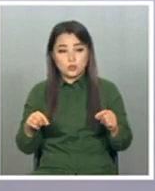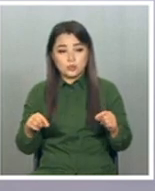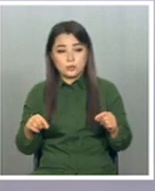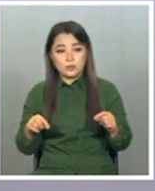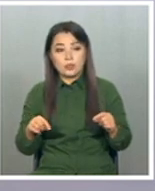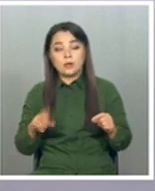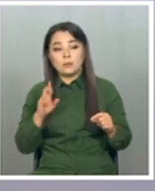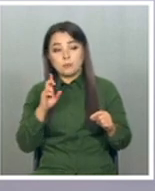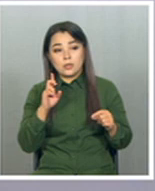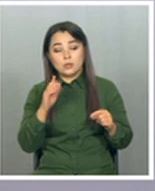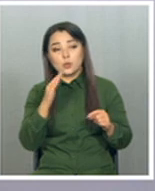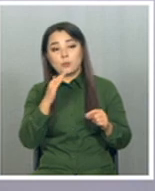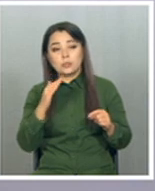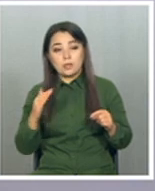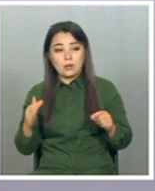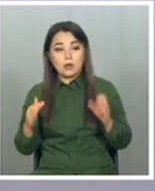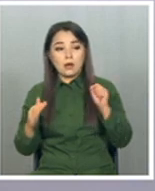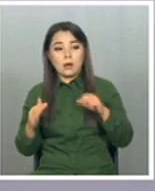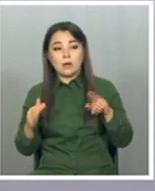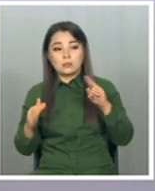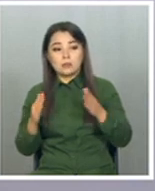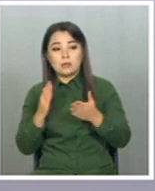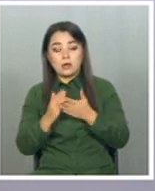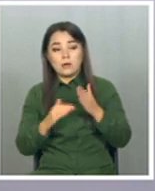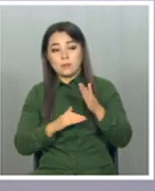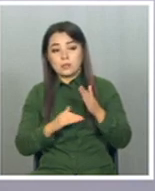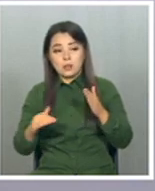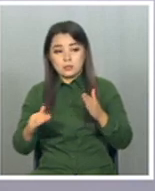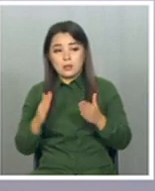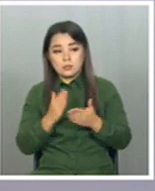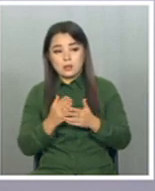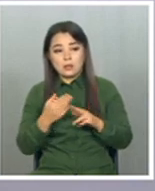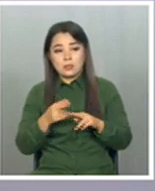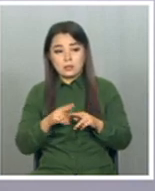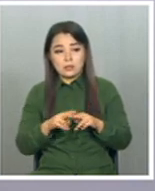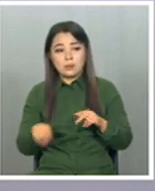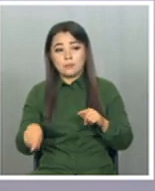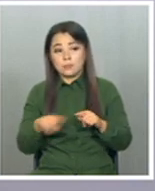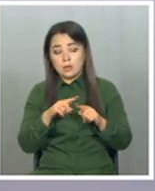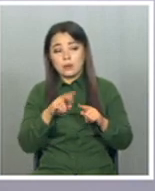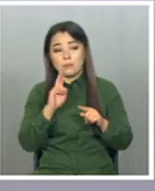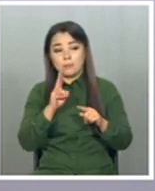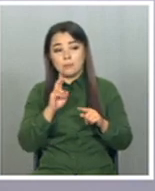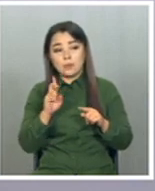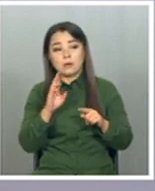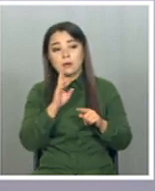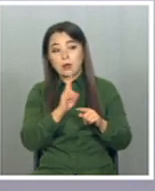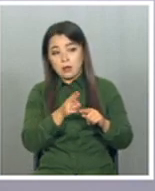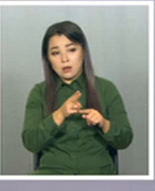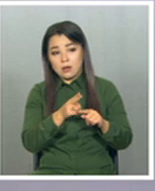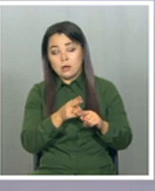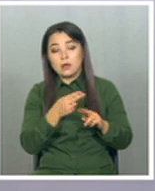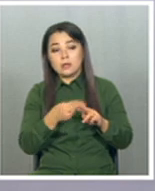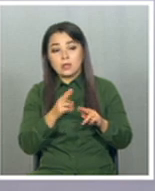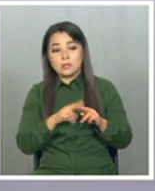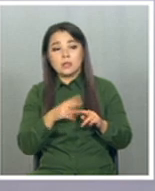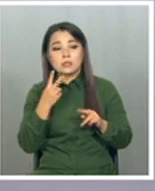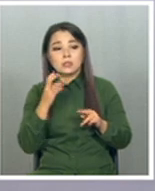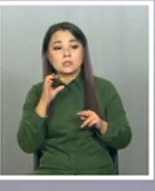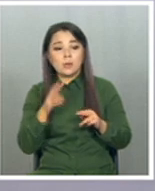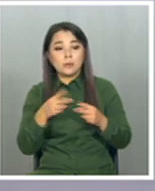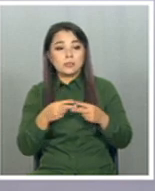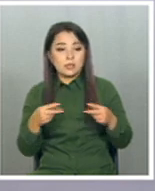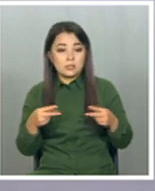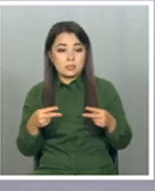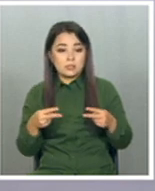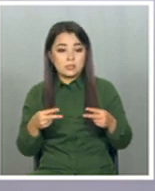B төбесінен A-ды қабырғасына түсірілген биіктігі BK. Және ол 2 сантиметрге